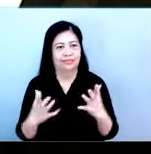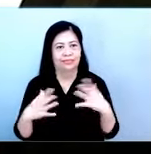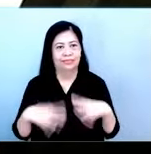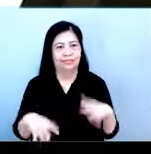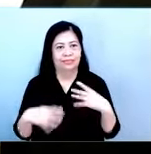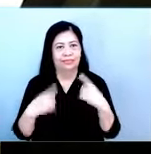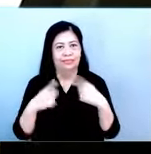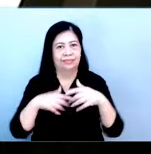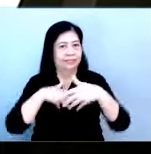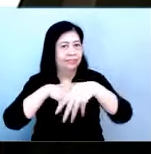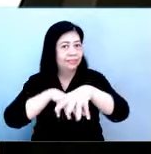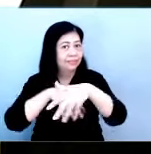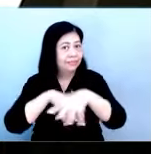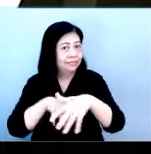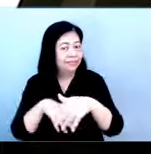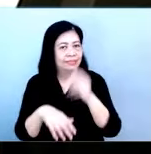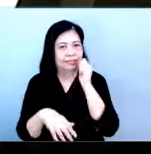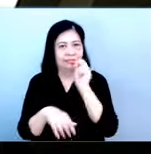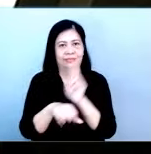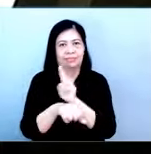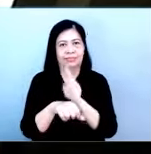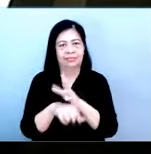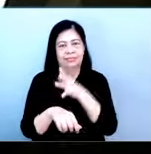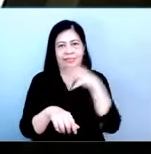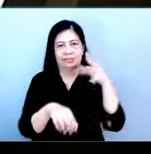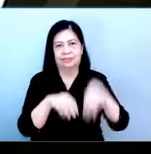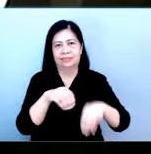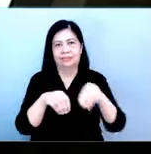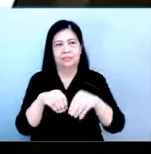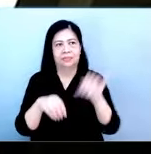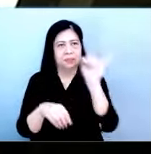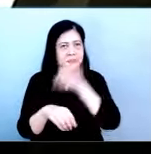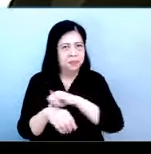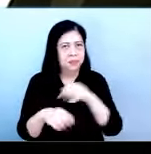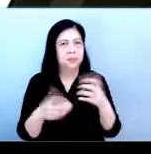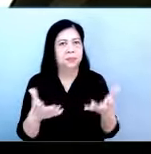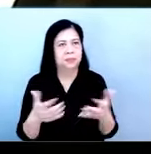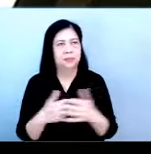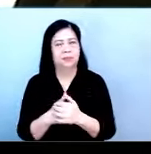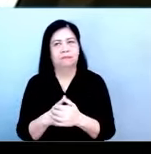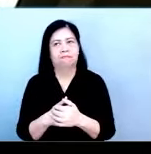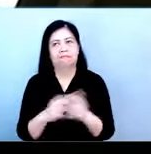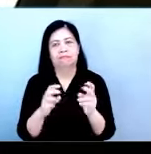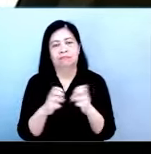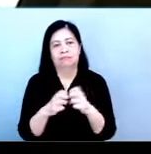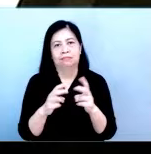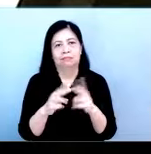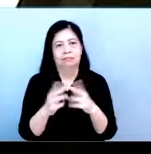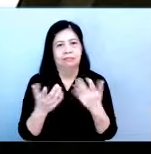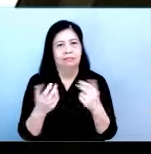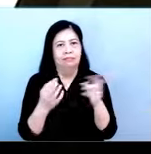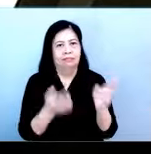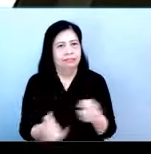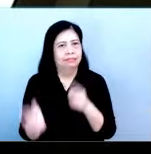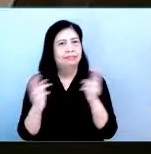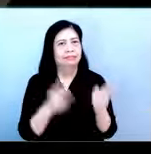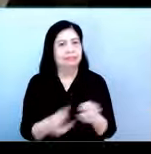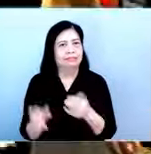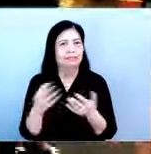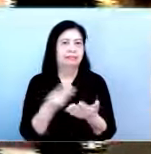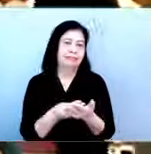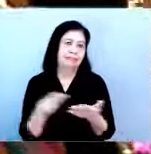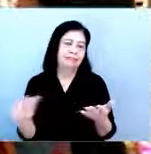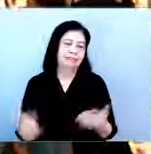the parades, diba? They all use agricultural surplus and even upcycled, recycled materials.